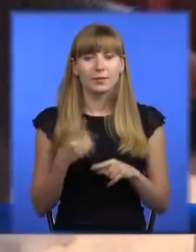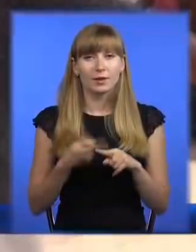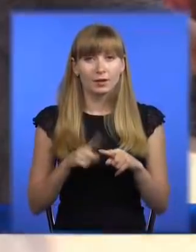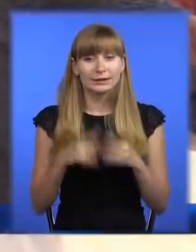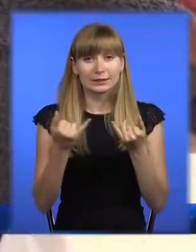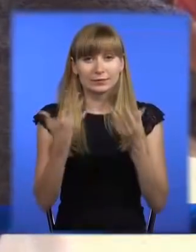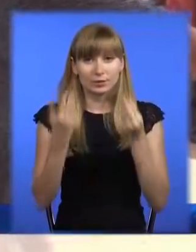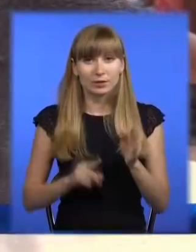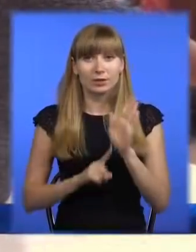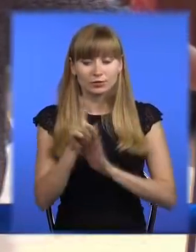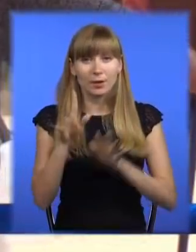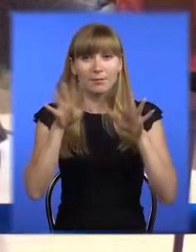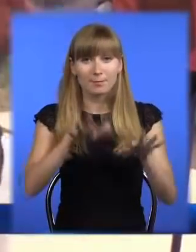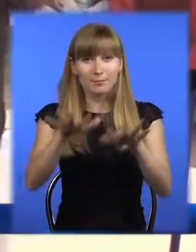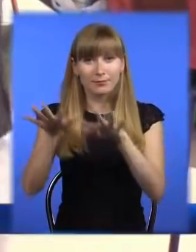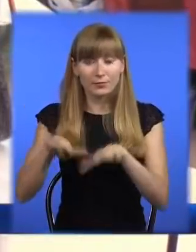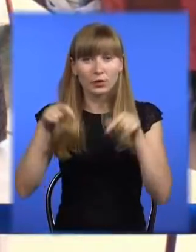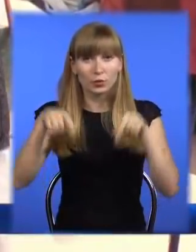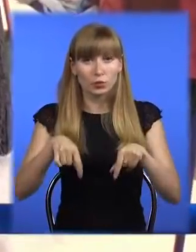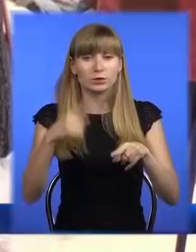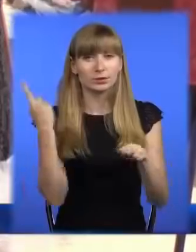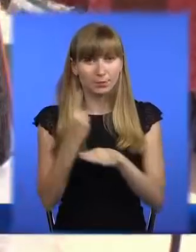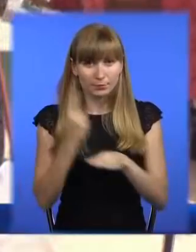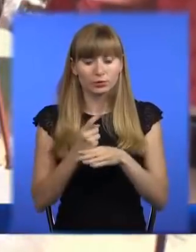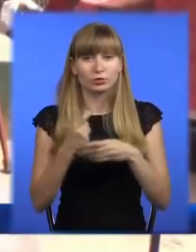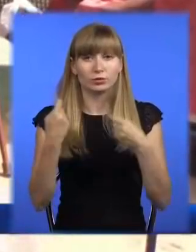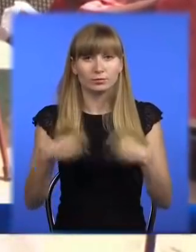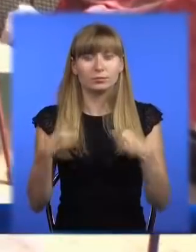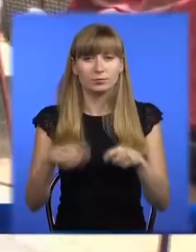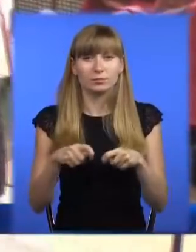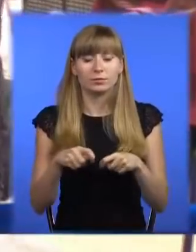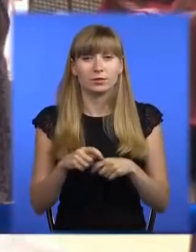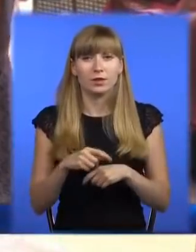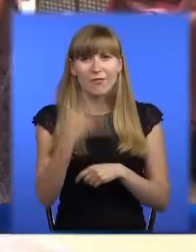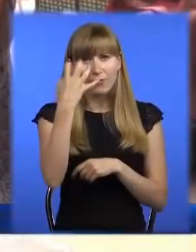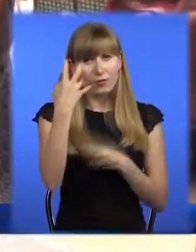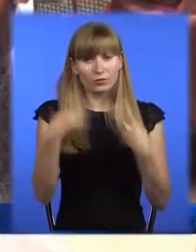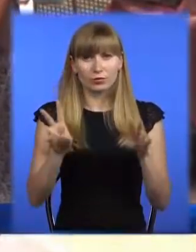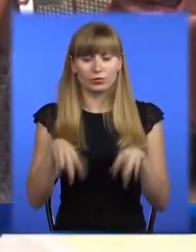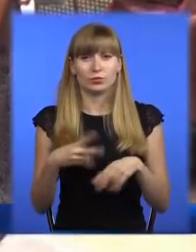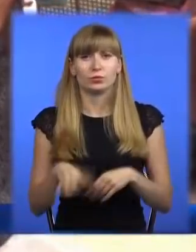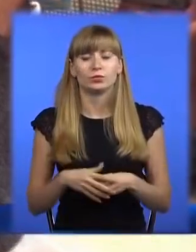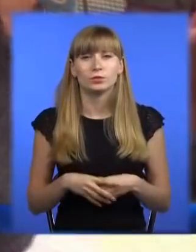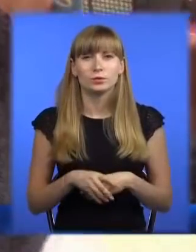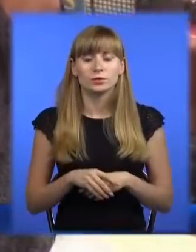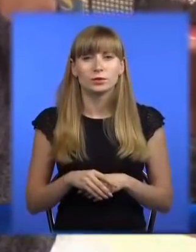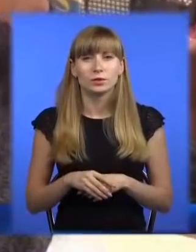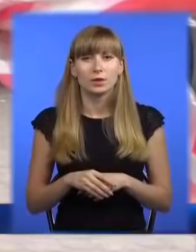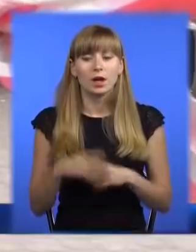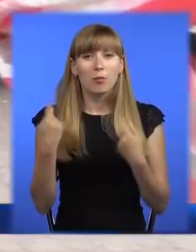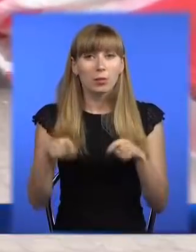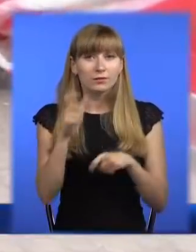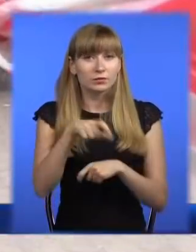Сьогоднішнього дня всюди до торгівлі, в цих містах. Чому? Ні, ви ж позвонили мені і сказали, я хочу бути героєм